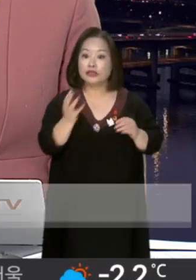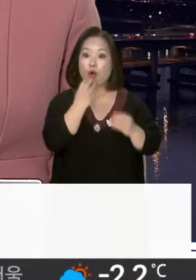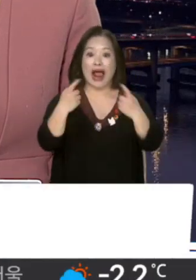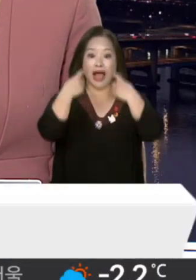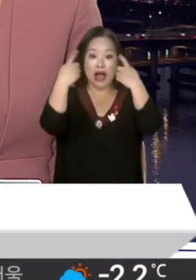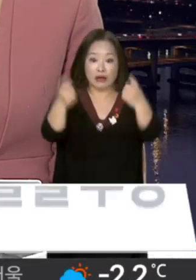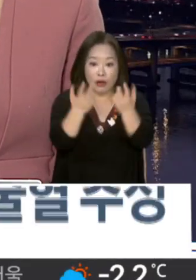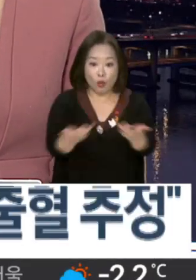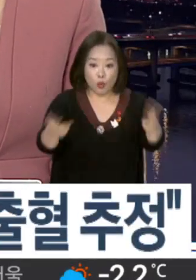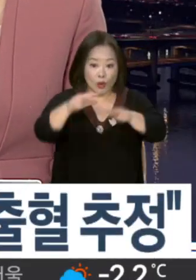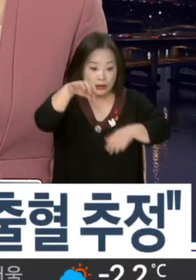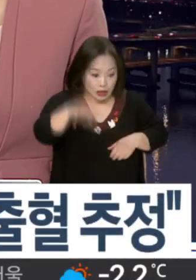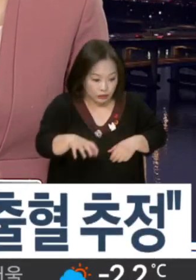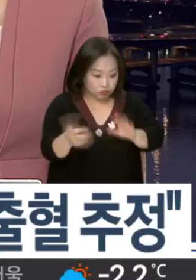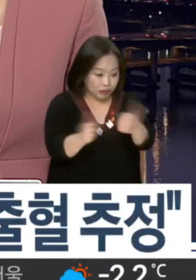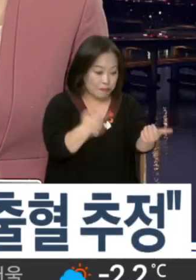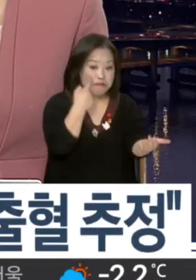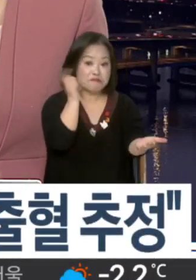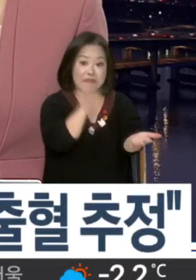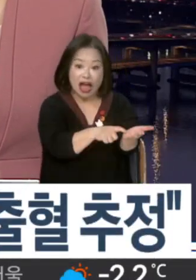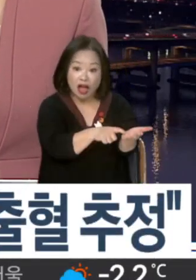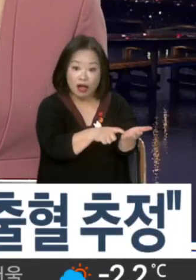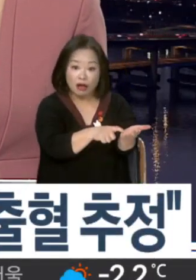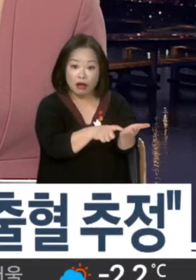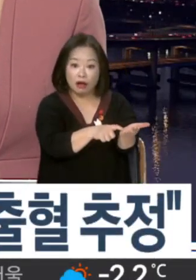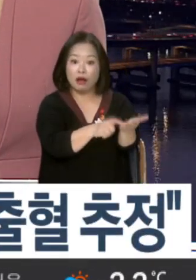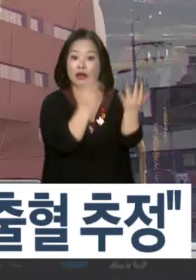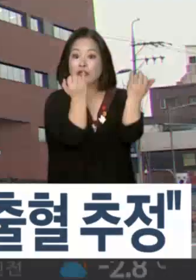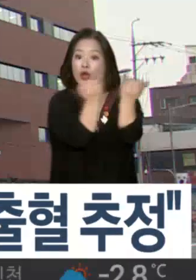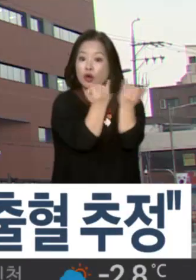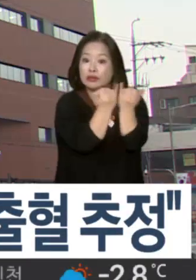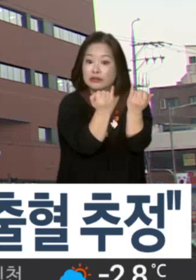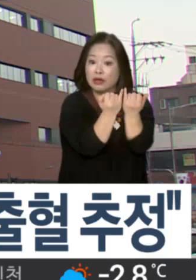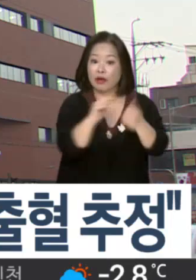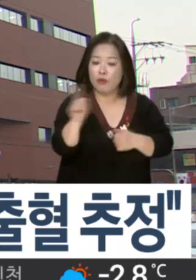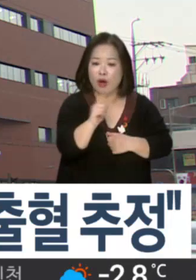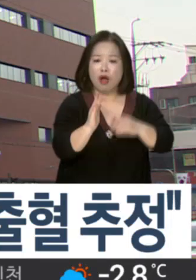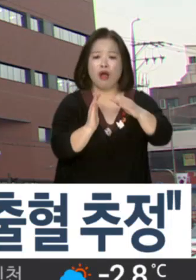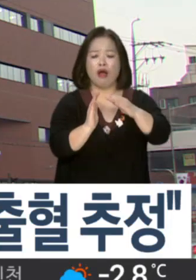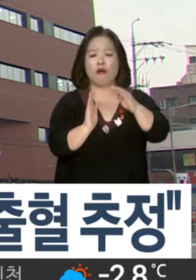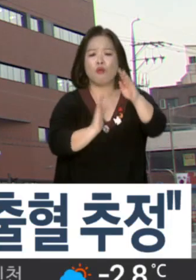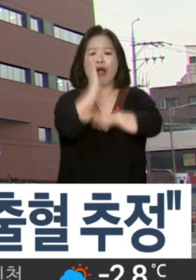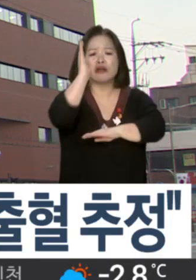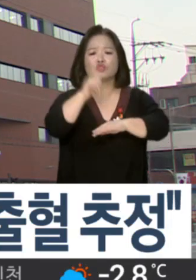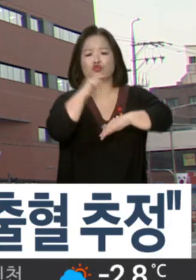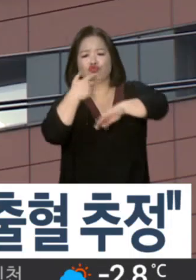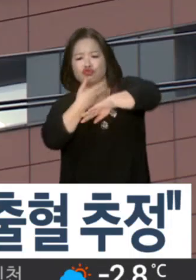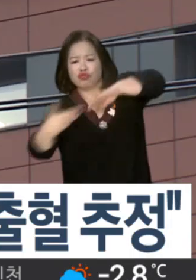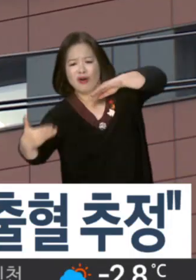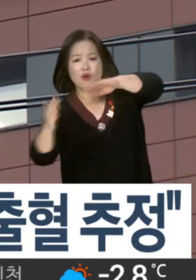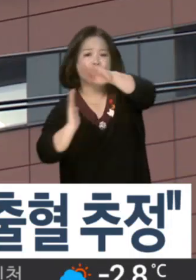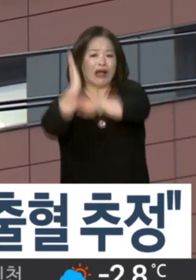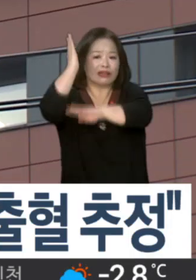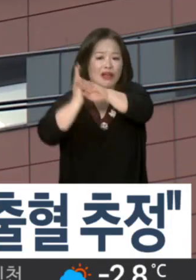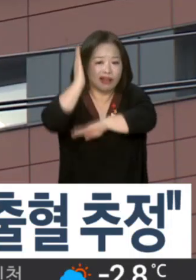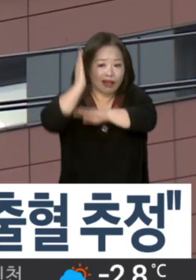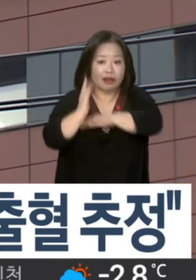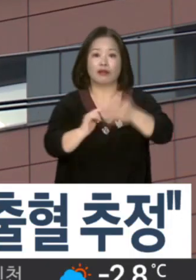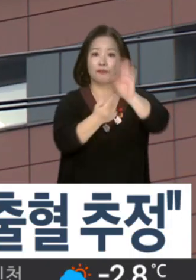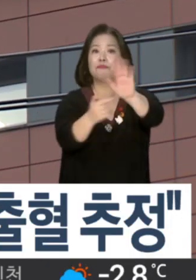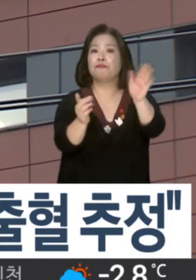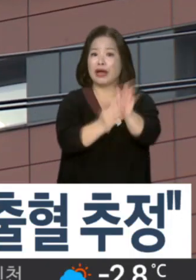서울 한강공원에서 시신으로 발견된 30대 여성의 사인이 과다 출혈이라고 과학수사 연구원 소견이